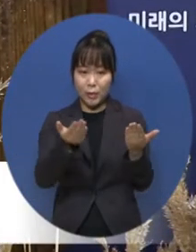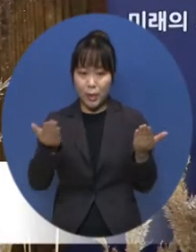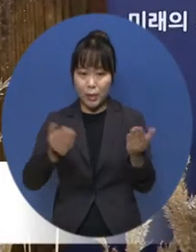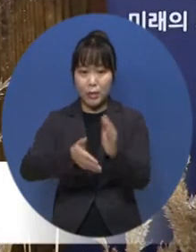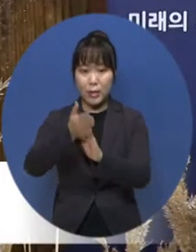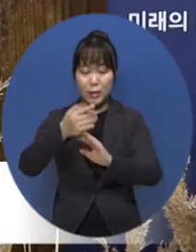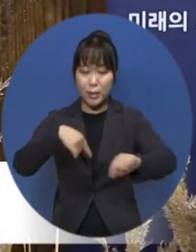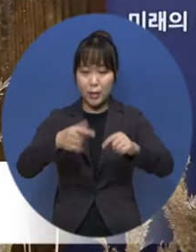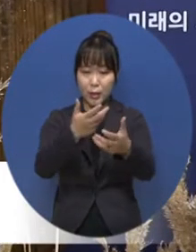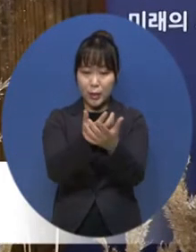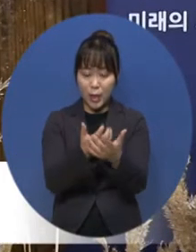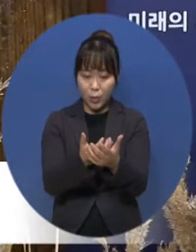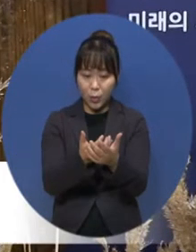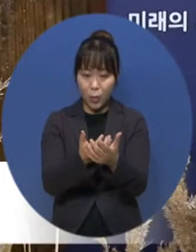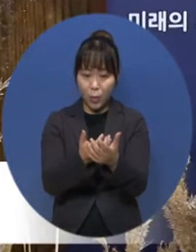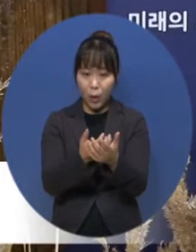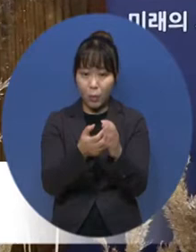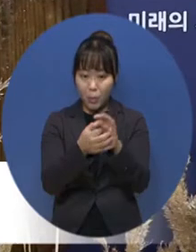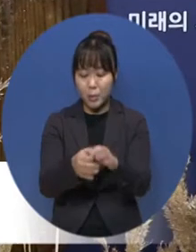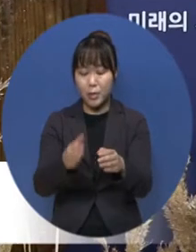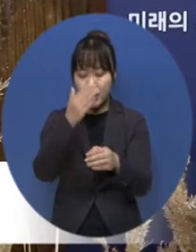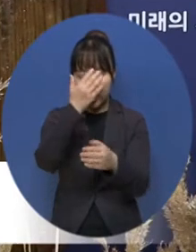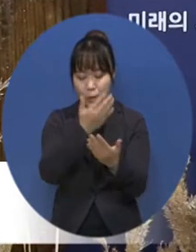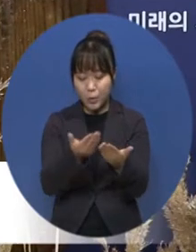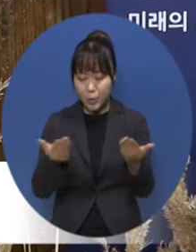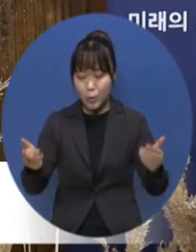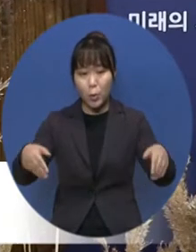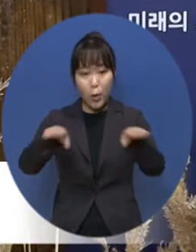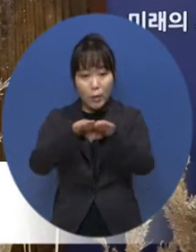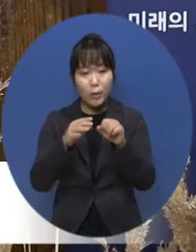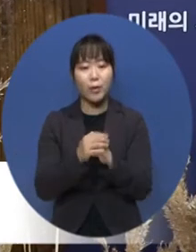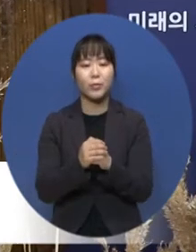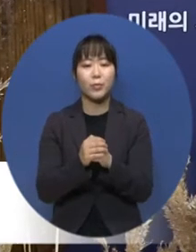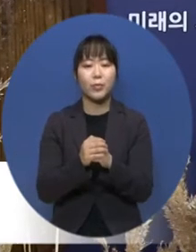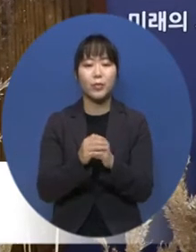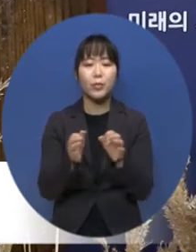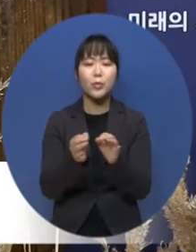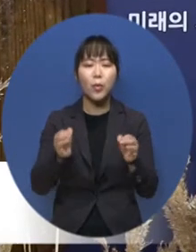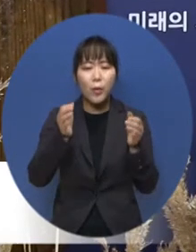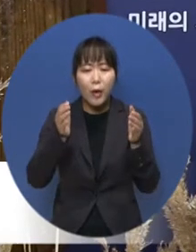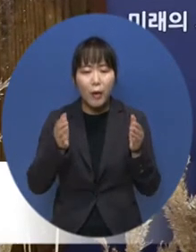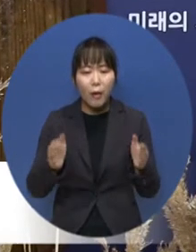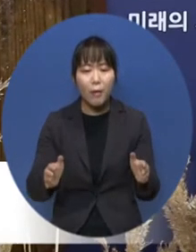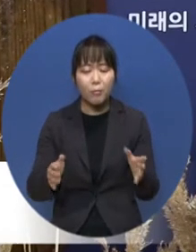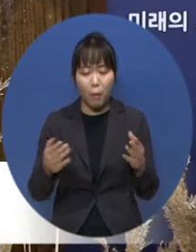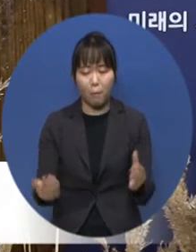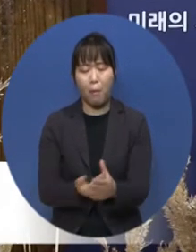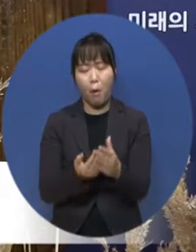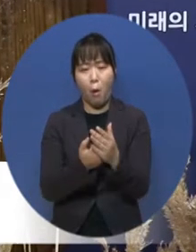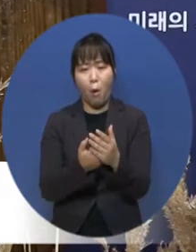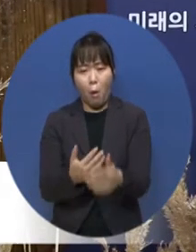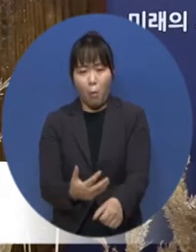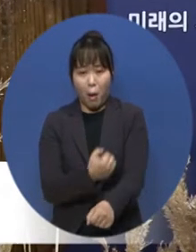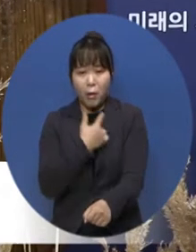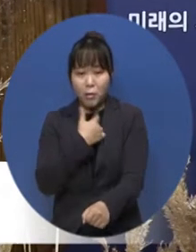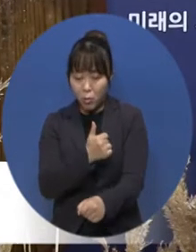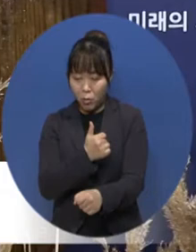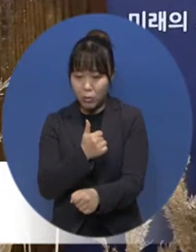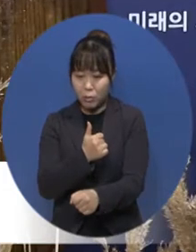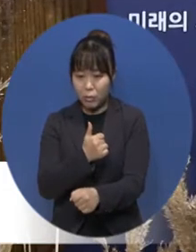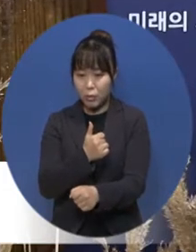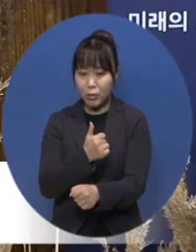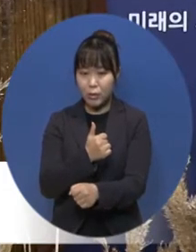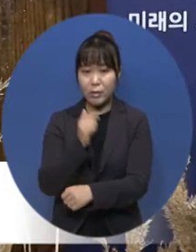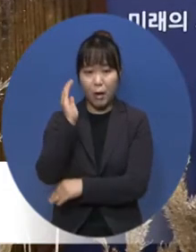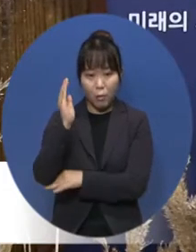우리 시정자료 상설 전시관은요, 우리 순천시가 그동안에 급속도로 발전해왔던 속에 있는 우리